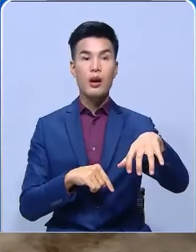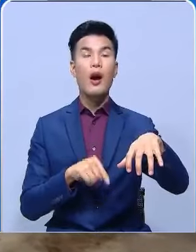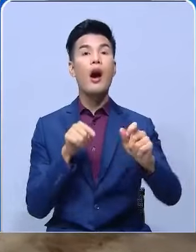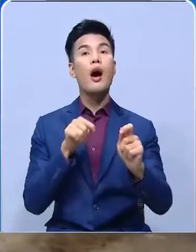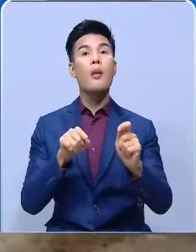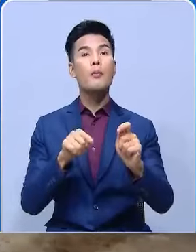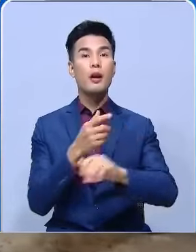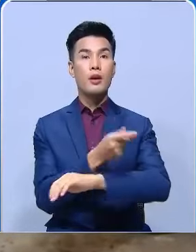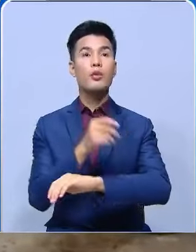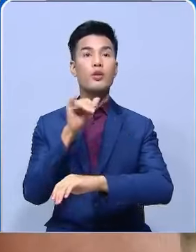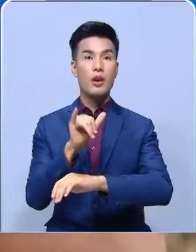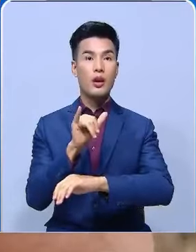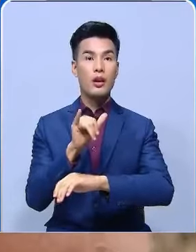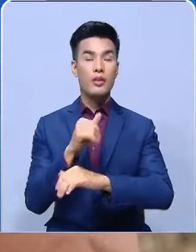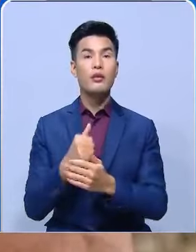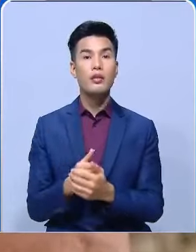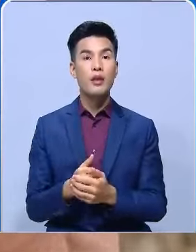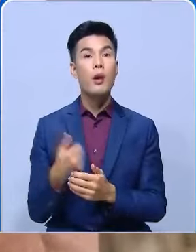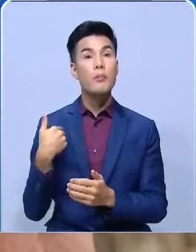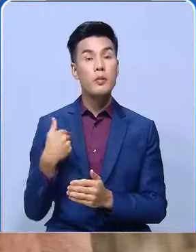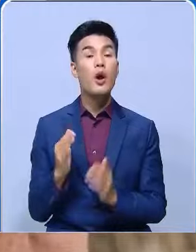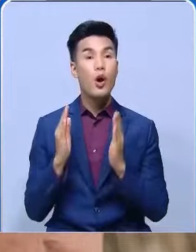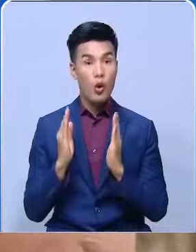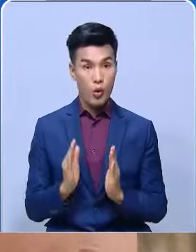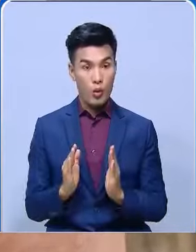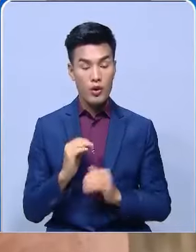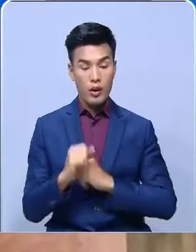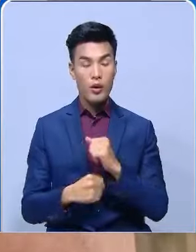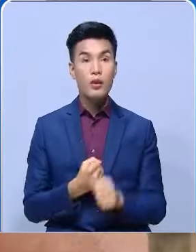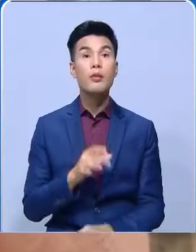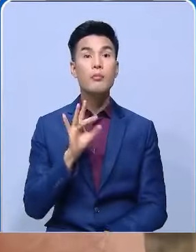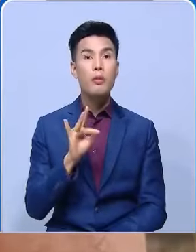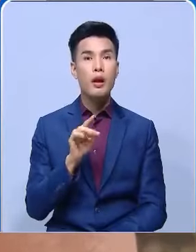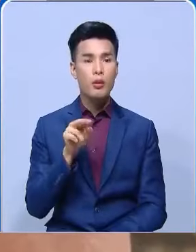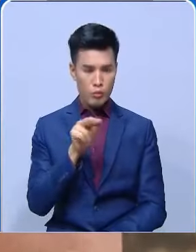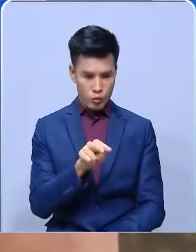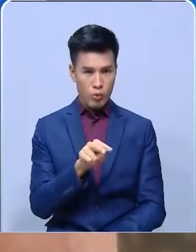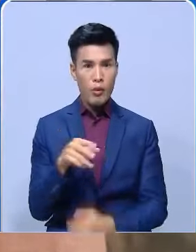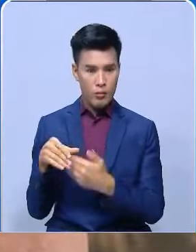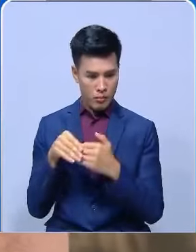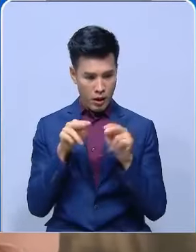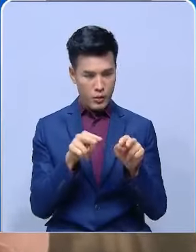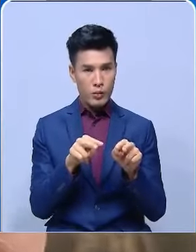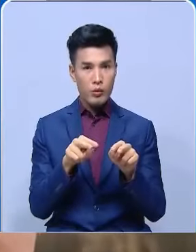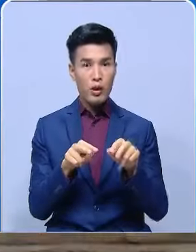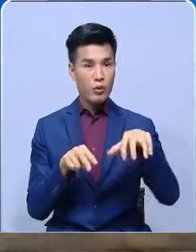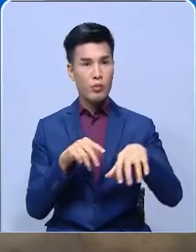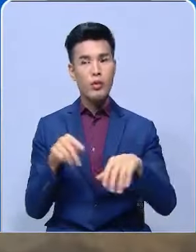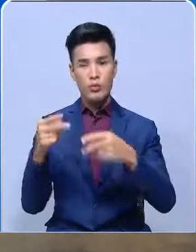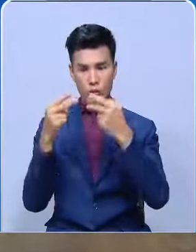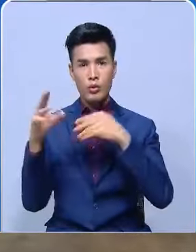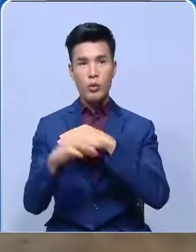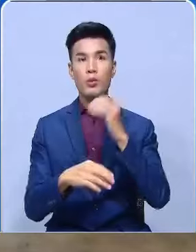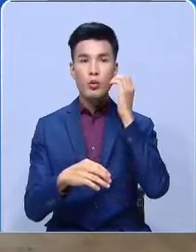ำเภอพระนครศรีอยุธยานะคะโดยนายณัฐภูมิฤทธินัยอายุ18ปีพาไปดูจุดเกิดเหตุเลยบอกว่าถูกคนร้ายขโมยโทรศัพท์มือ